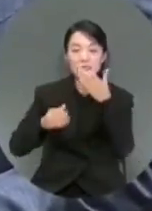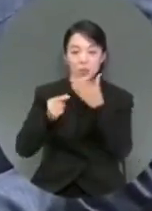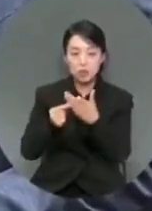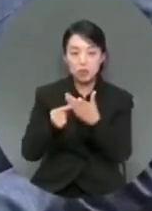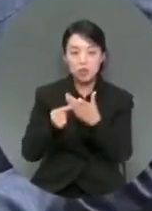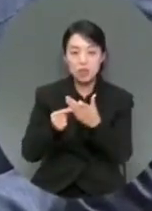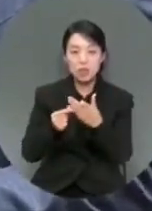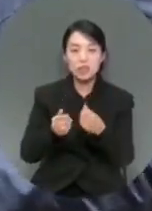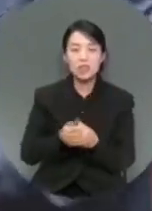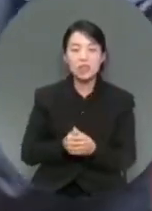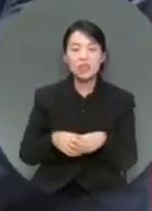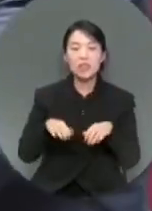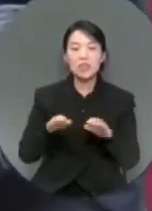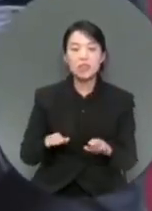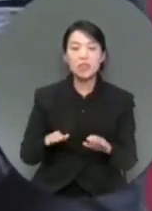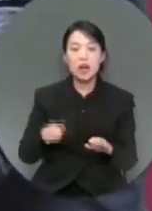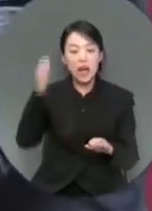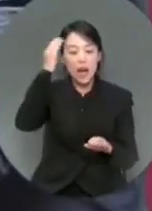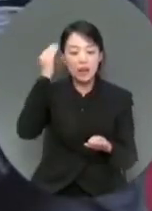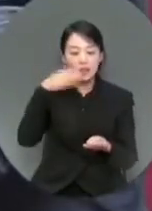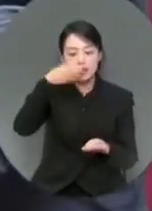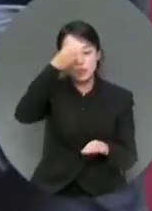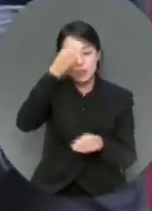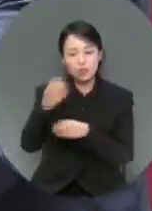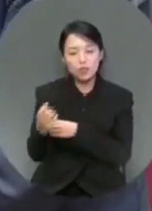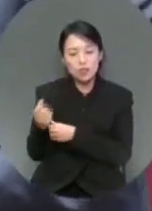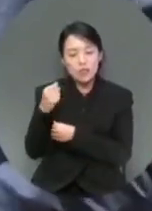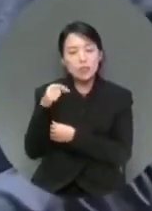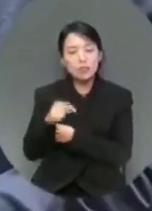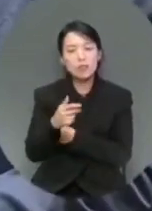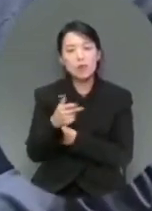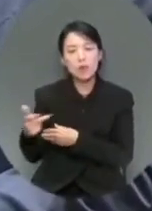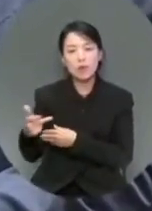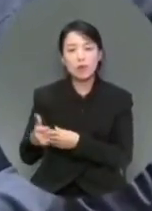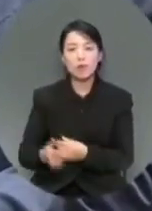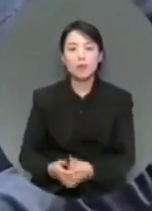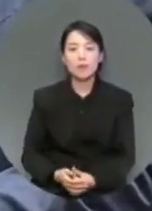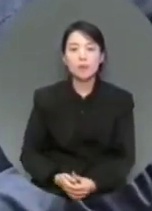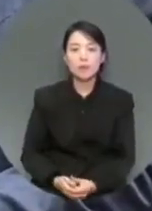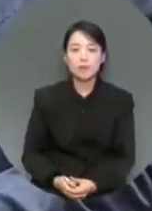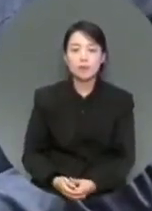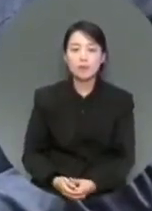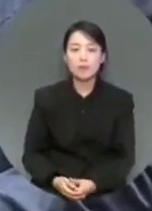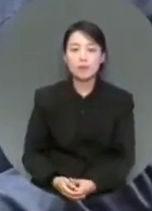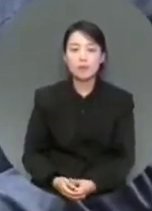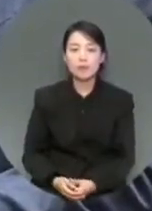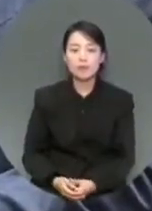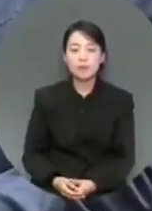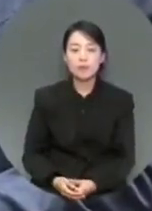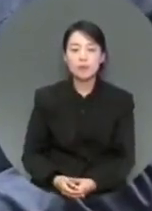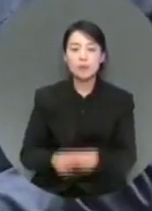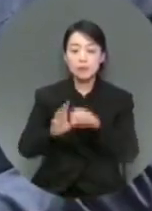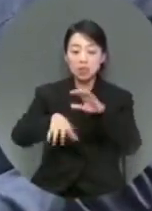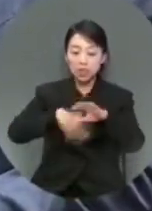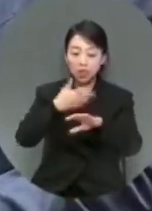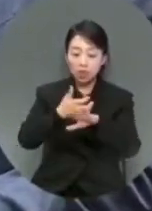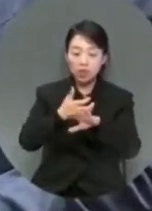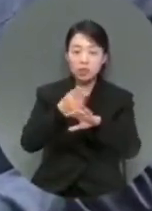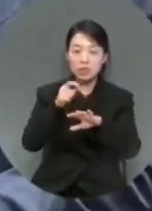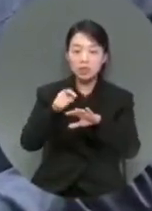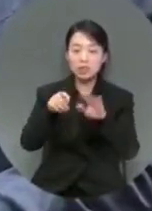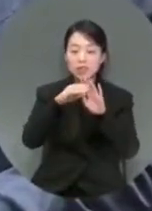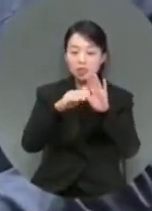경쟁력 요소 중에서 기술이 차지하는 부분이 굉장히 큽니다. 응? 그렇지 않습니까? 네. 블룸버그 혁신 지수도 세계